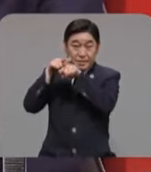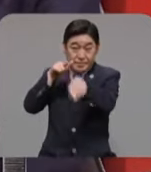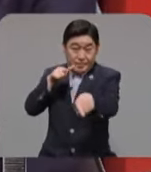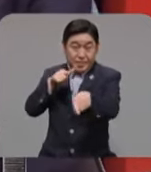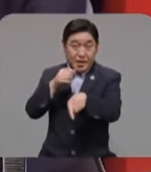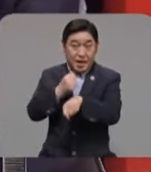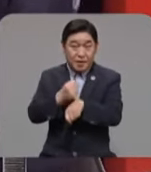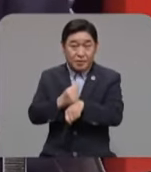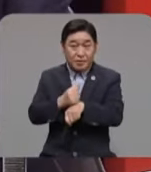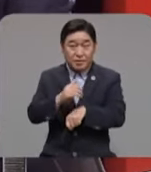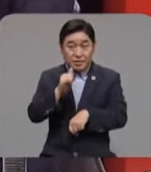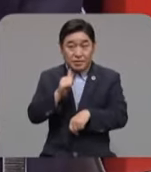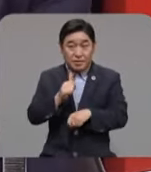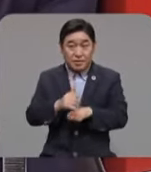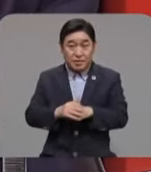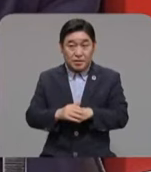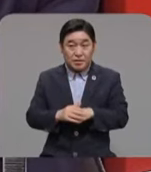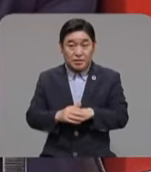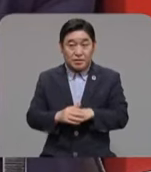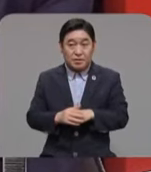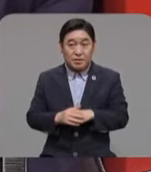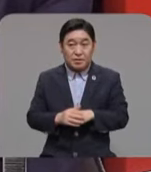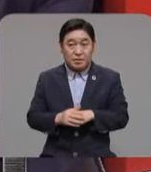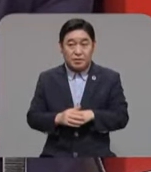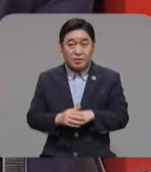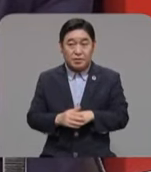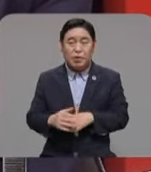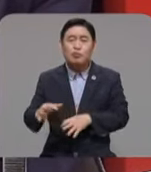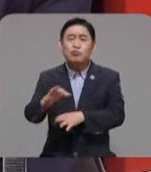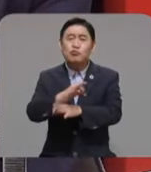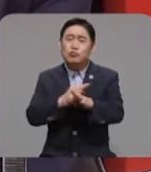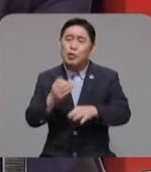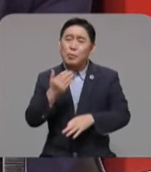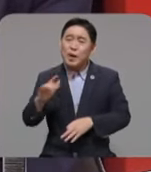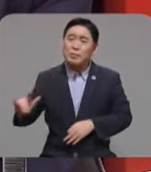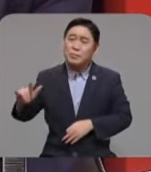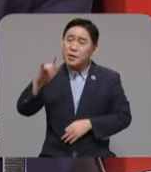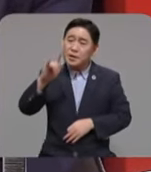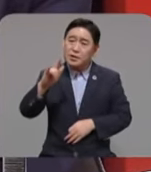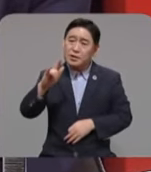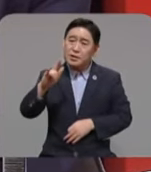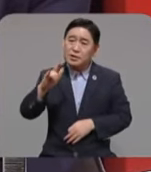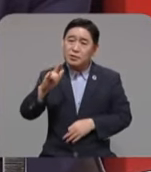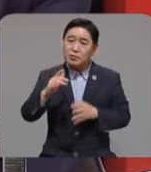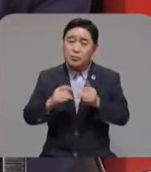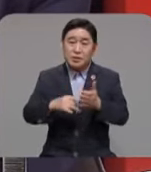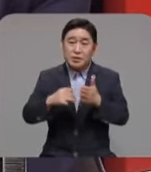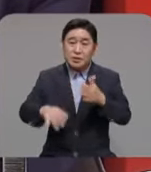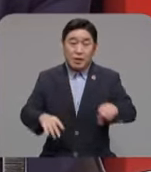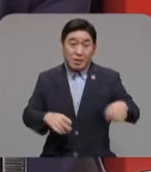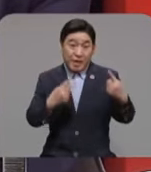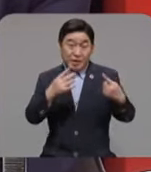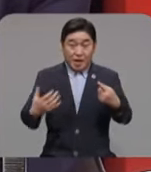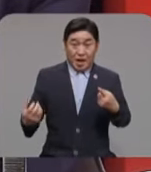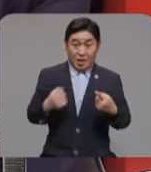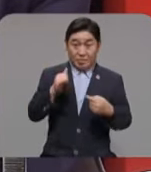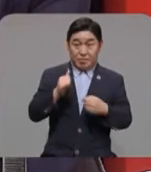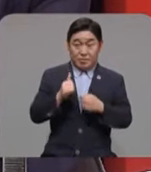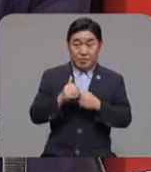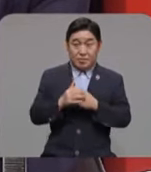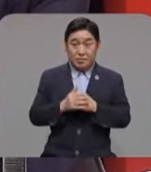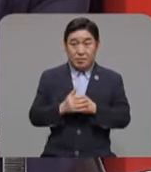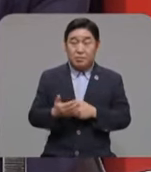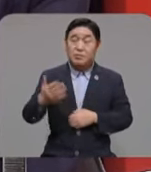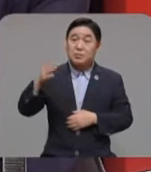있는 벙커바스터를 할 수 있는 이, 예. 이거를 운용할 수 있는 비행기는 우리가 전투기는 국민 세금으로 100대나 지금 갖고 있단 말입니다.